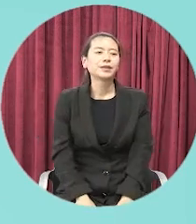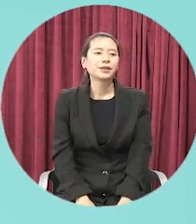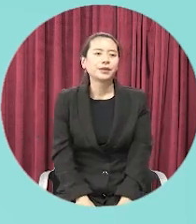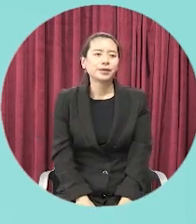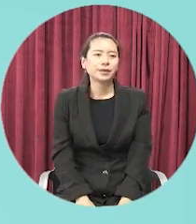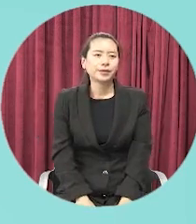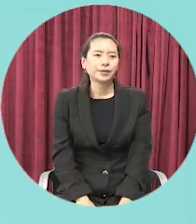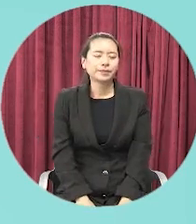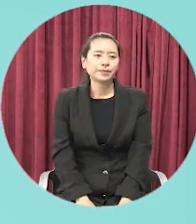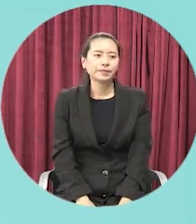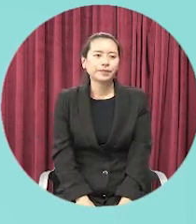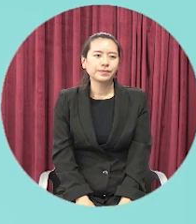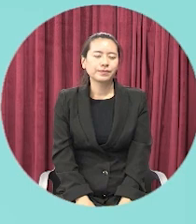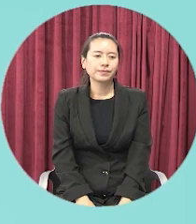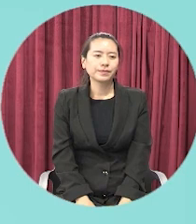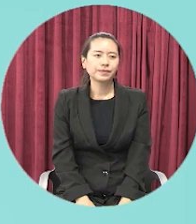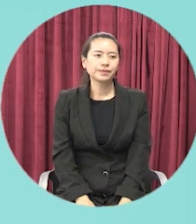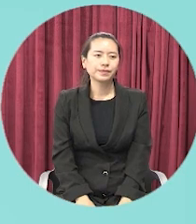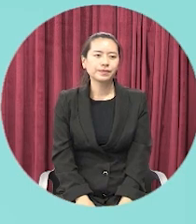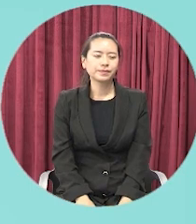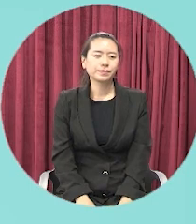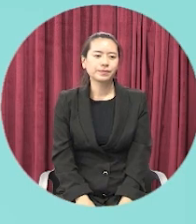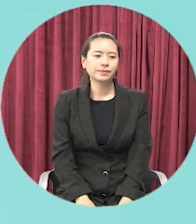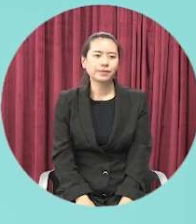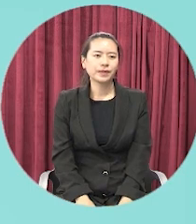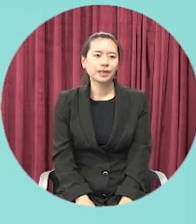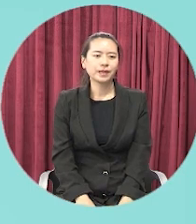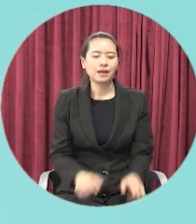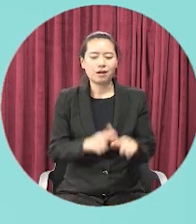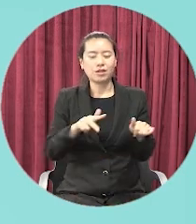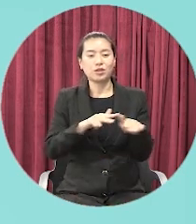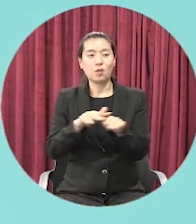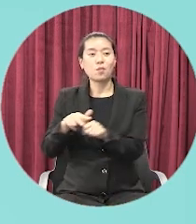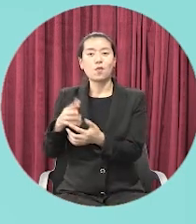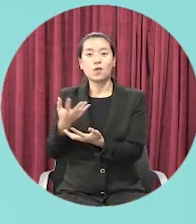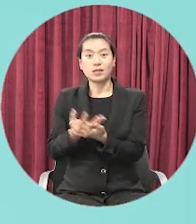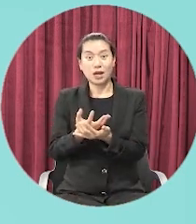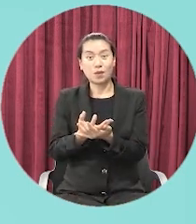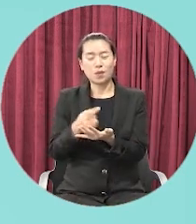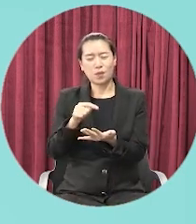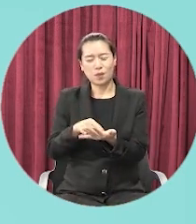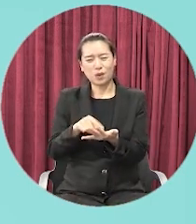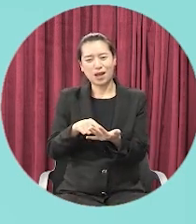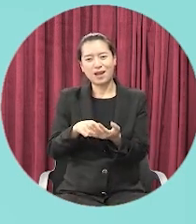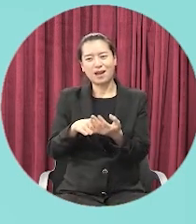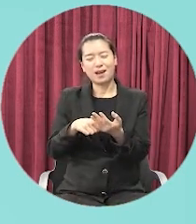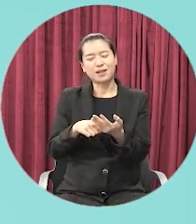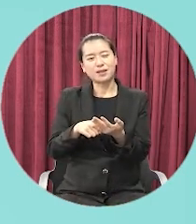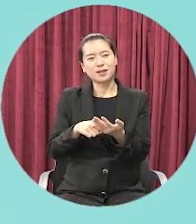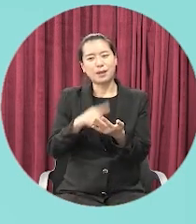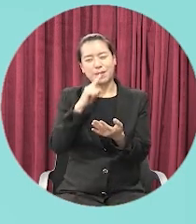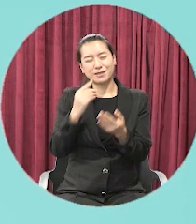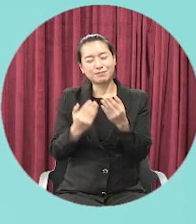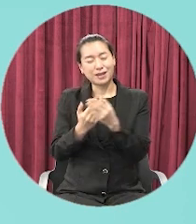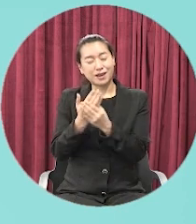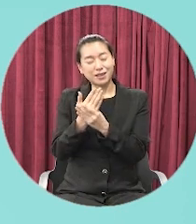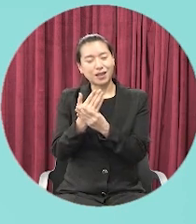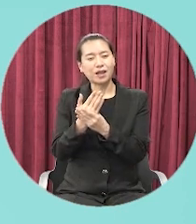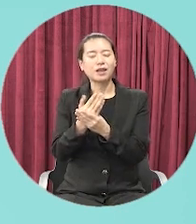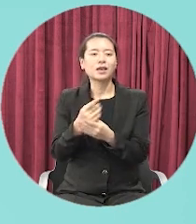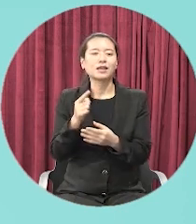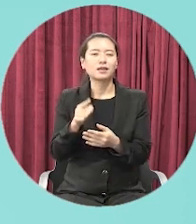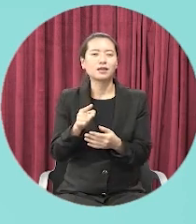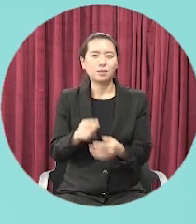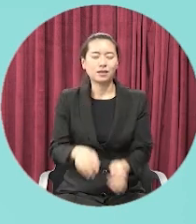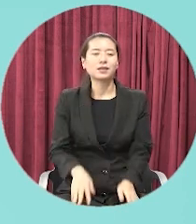그 저희가 이제 데이터 애기가 자꾸 나오는데 이러한 데이터가